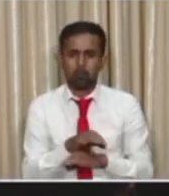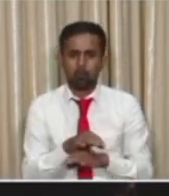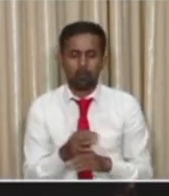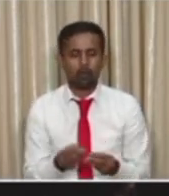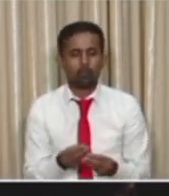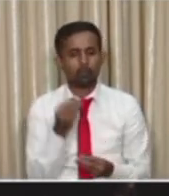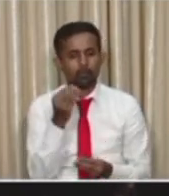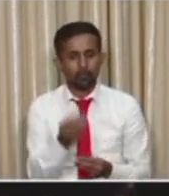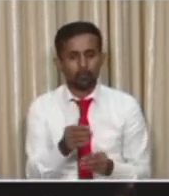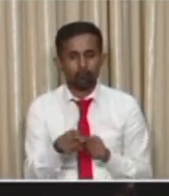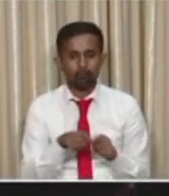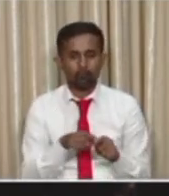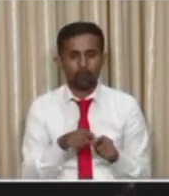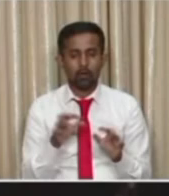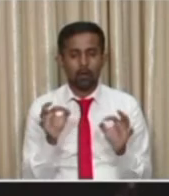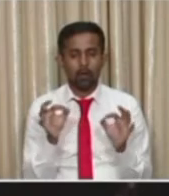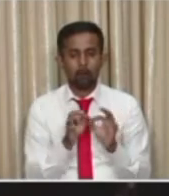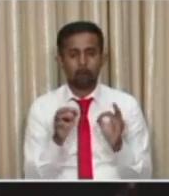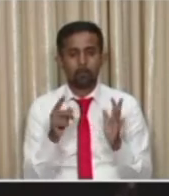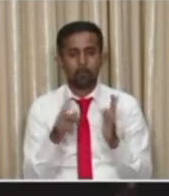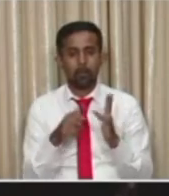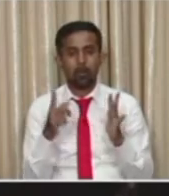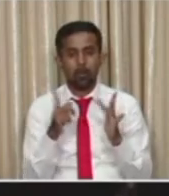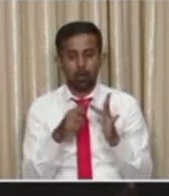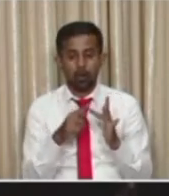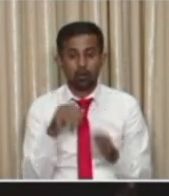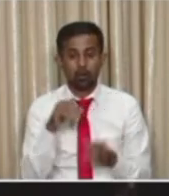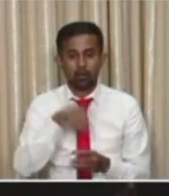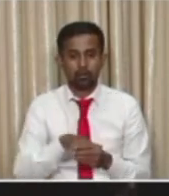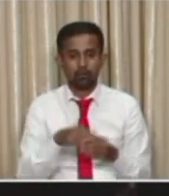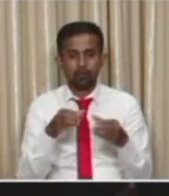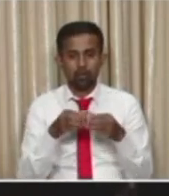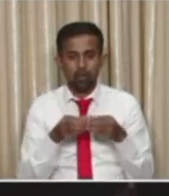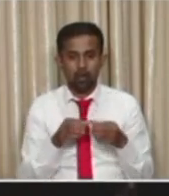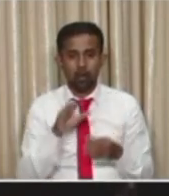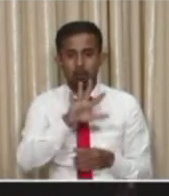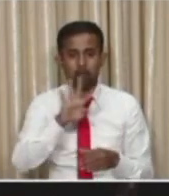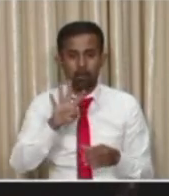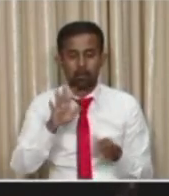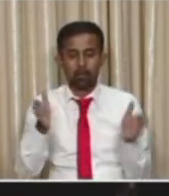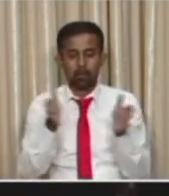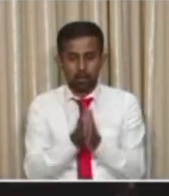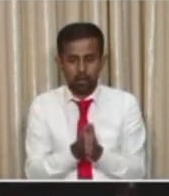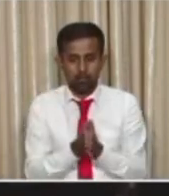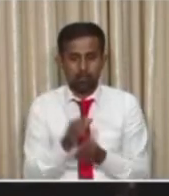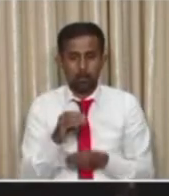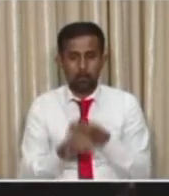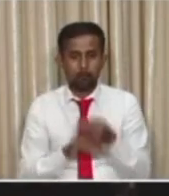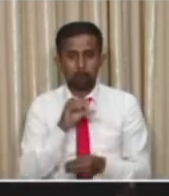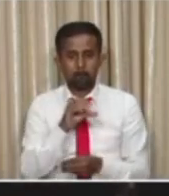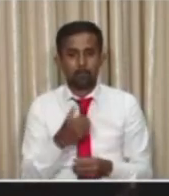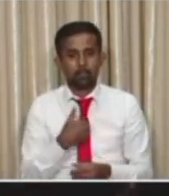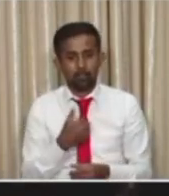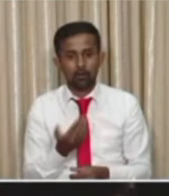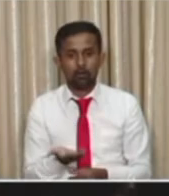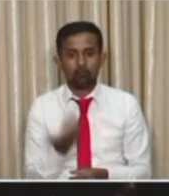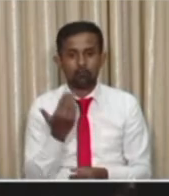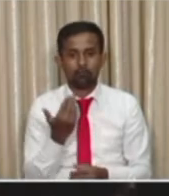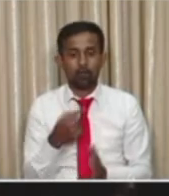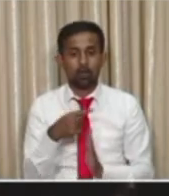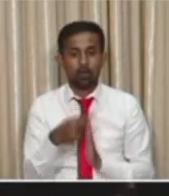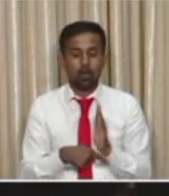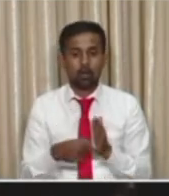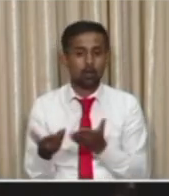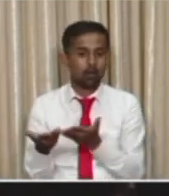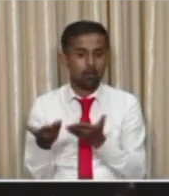இன்வெஸ்ட்மெண்ட்டிலே 54 நிறுவனங்களை ஒன்றாக இணைத்து அதனூடாக இலகுவாக முதலீட்டாளர்களை வரவேற்பதற்கான சில திட்டங்களை அவர் முன்மொழிகின்றார். இவ்வாறு இந்த நாட்டை